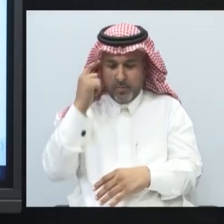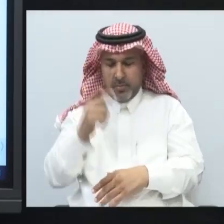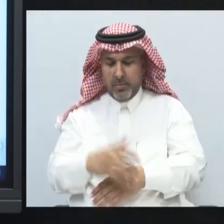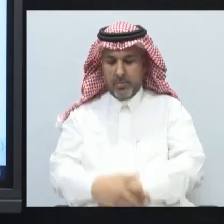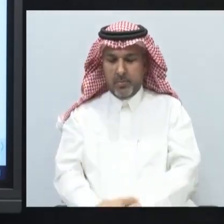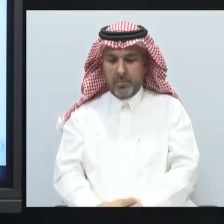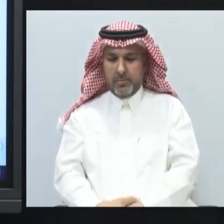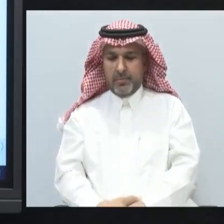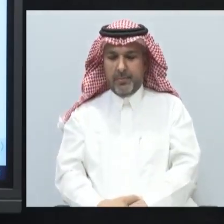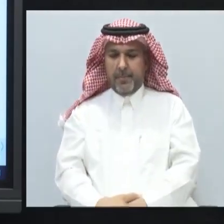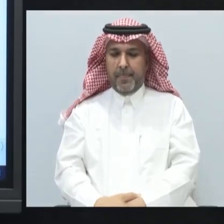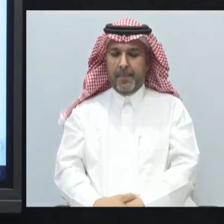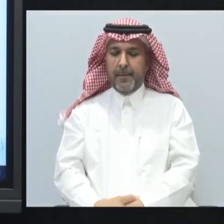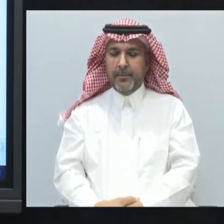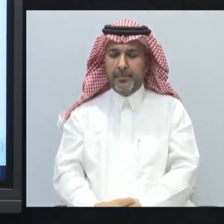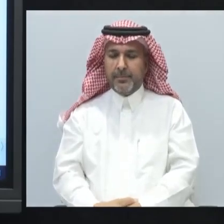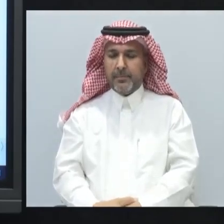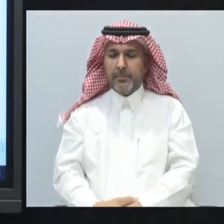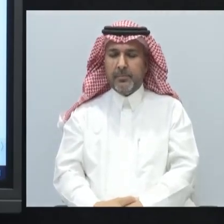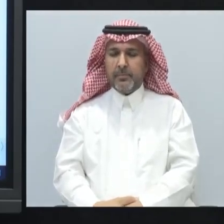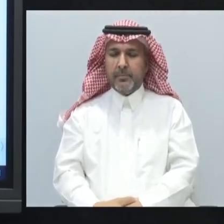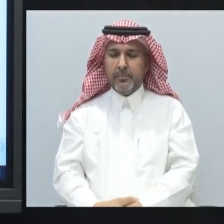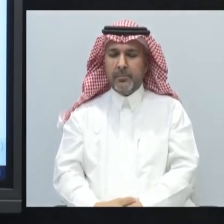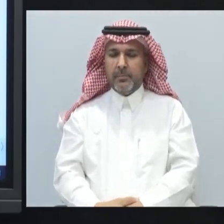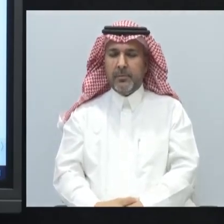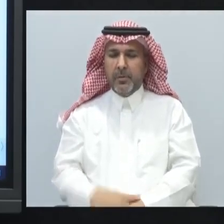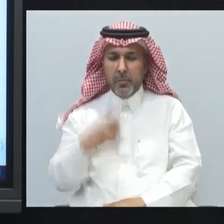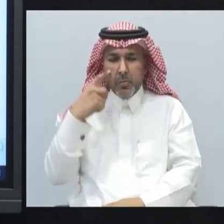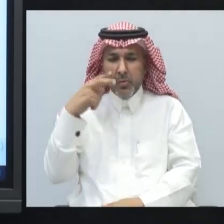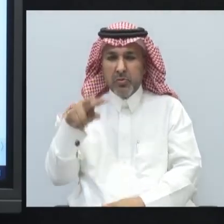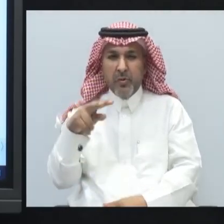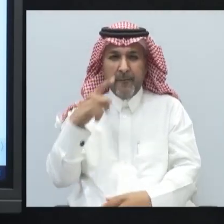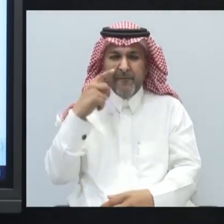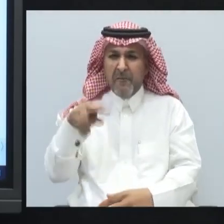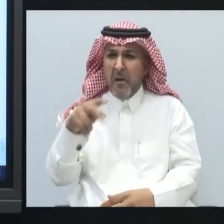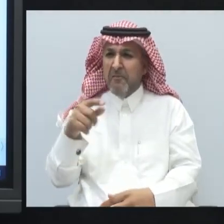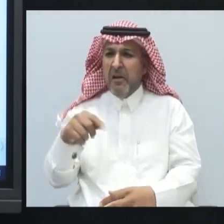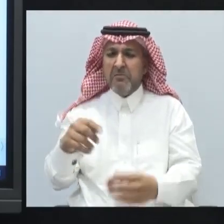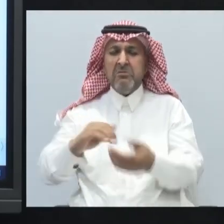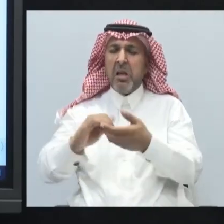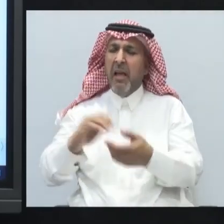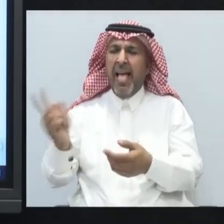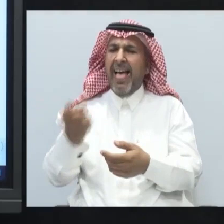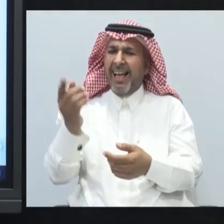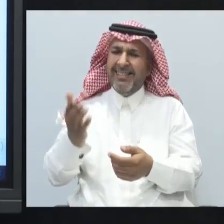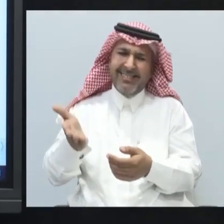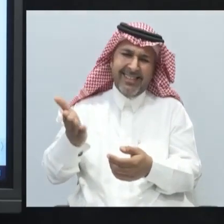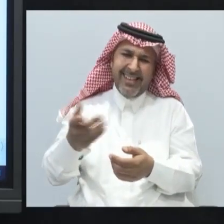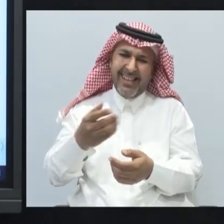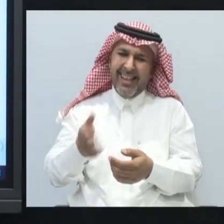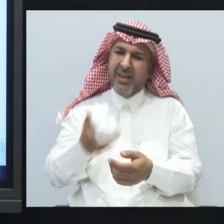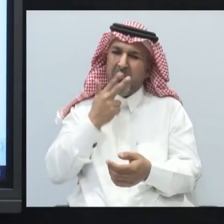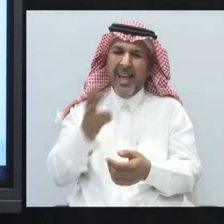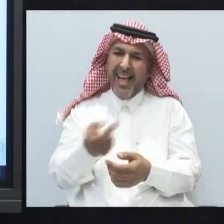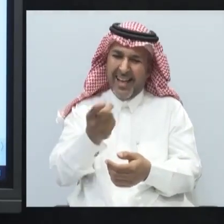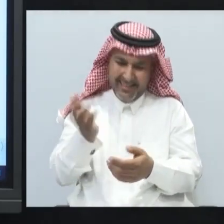المدى البعيد يعني قد يقول قائل ان والله فلان يدخن ولا جاه شيء وفلان والله يعني ما شفنا انه والله تاثر او